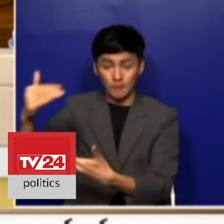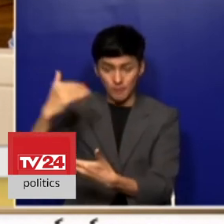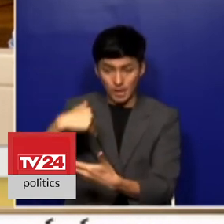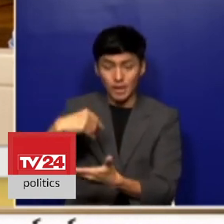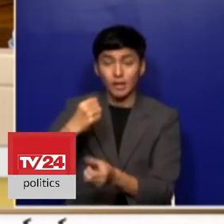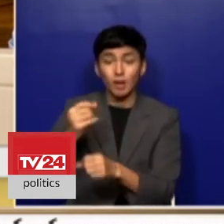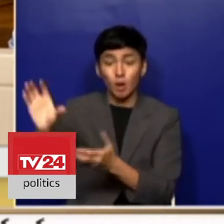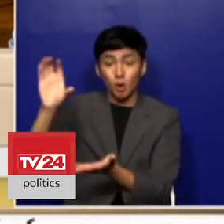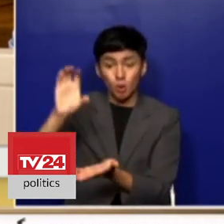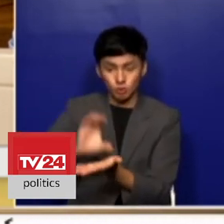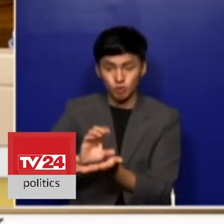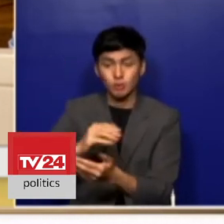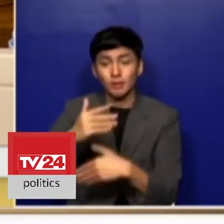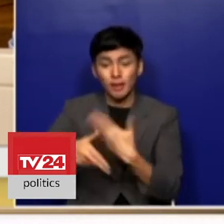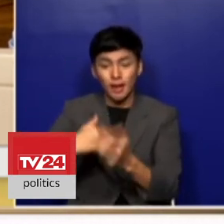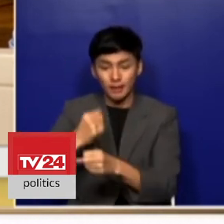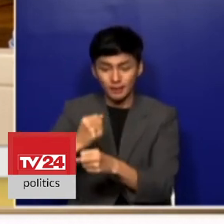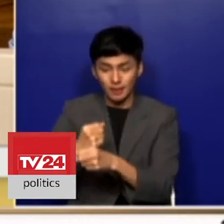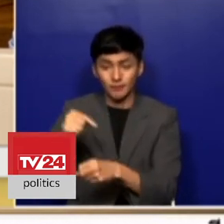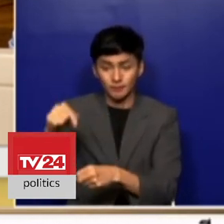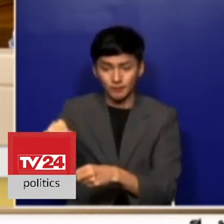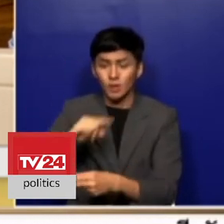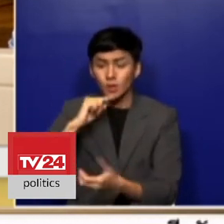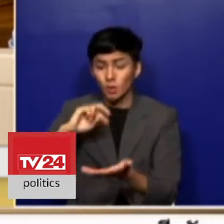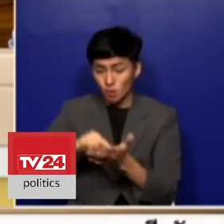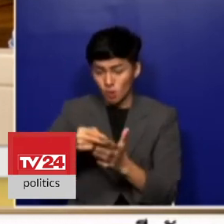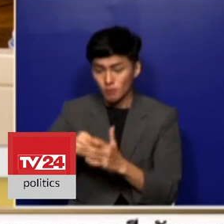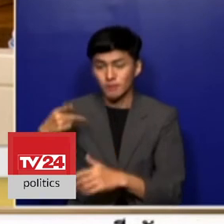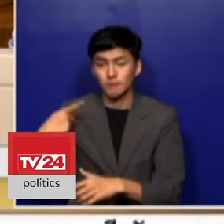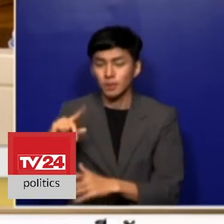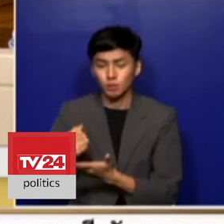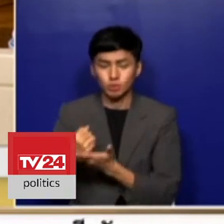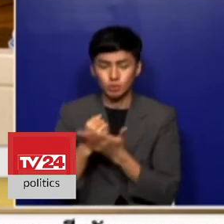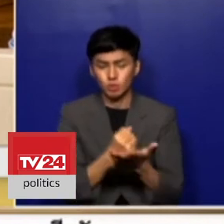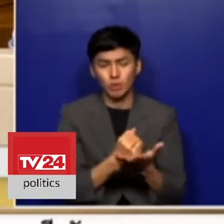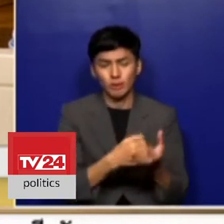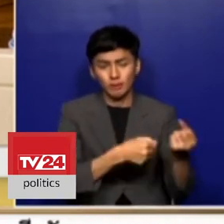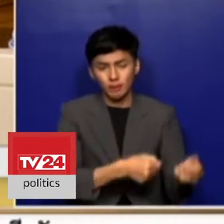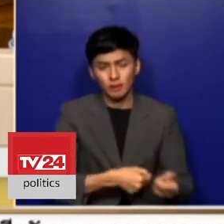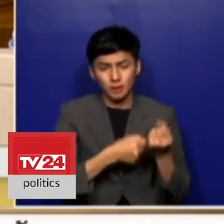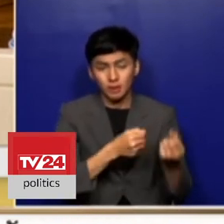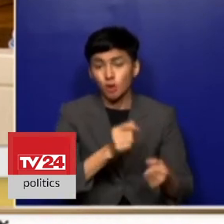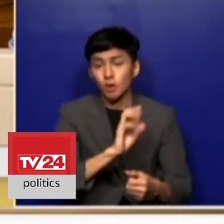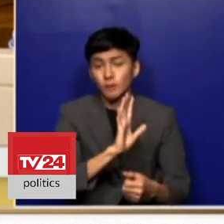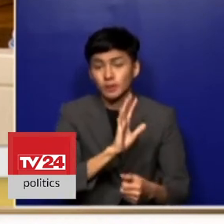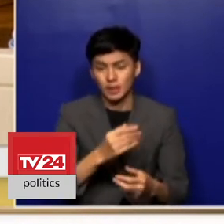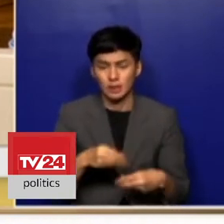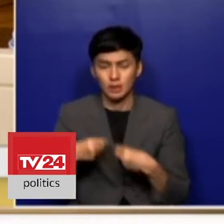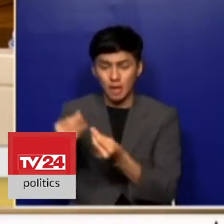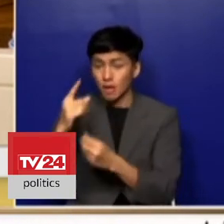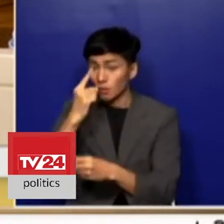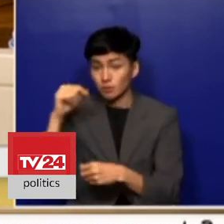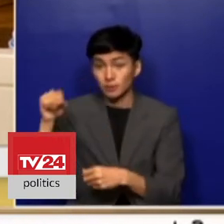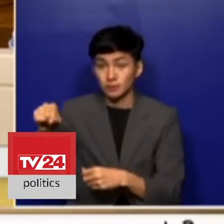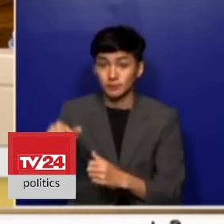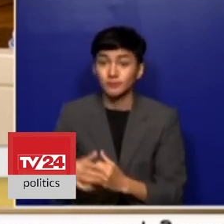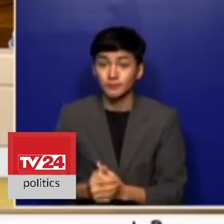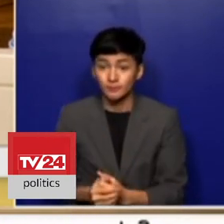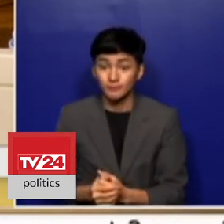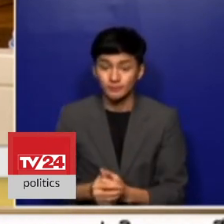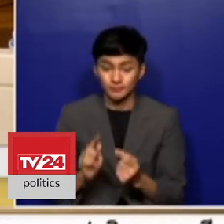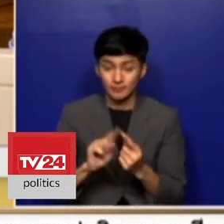ผลิตประโยชน์ที่ได้ไม่ได้ตกอยู่กับเกษตรกรแล้วก็ประชากรส่วนใหญ่ของประเทศประเด็นที่สี่ค่ะ